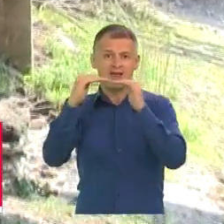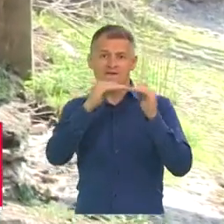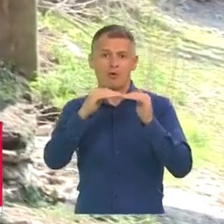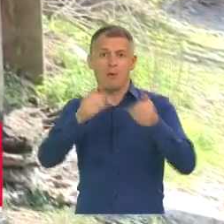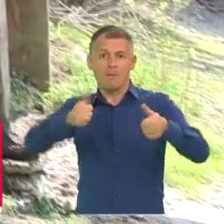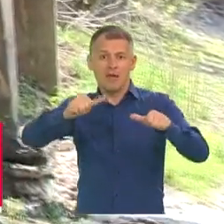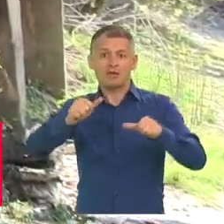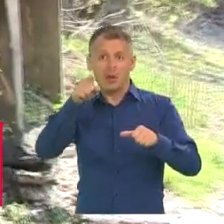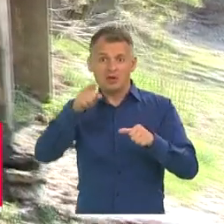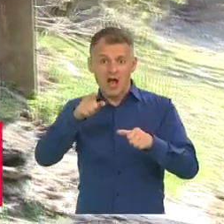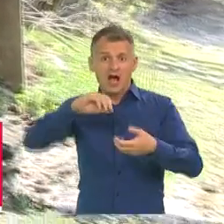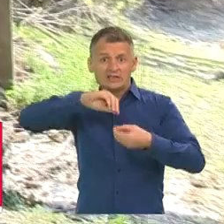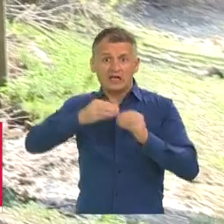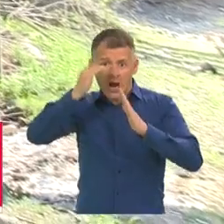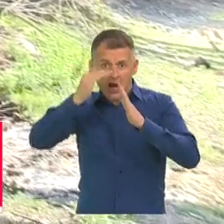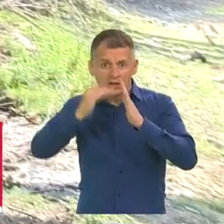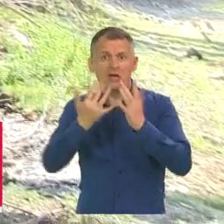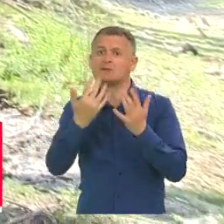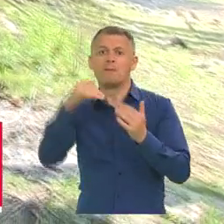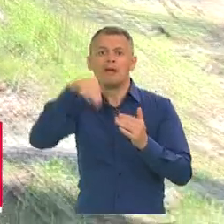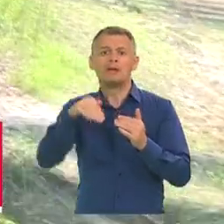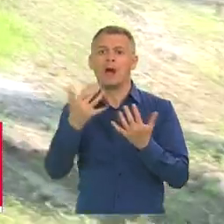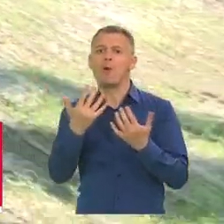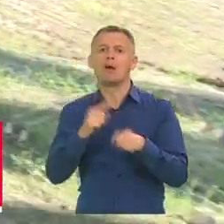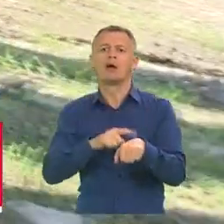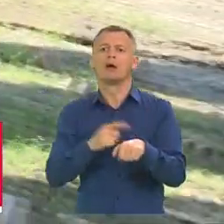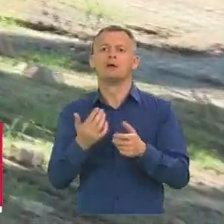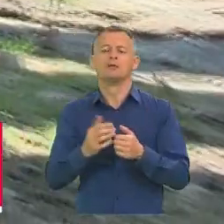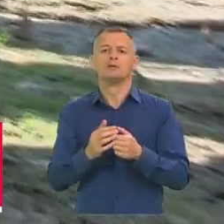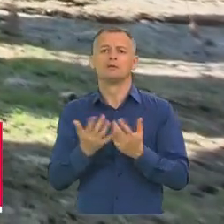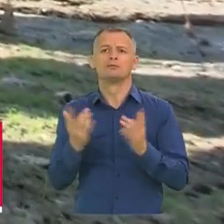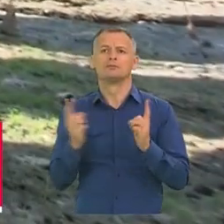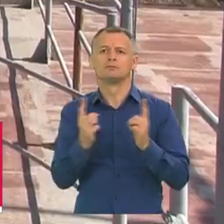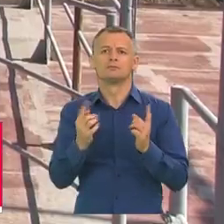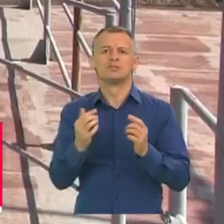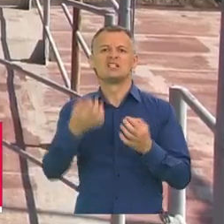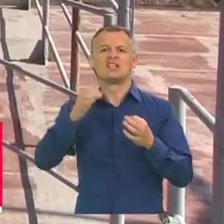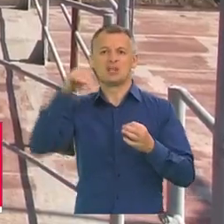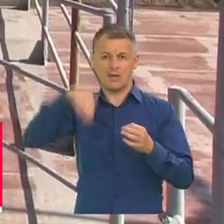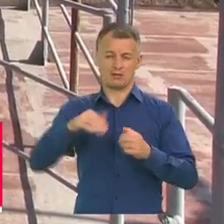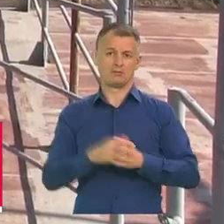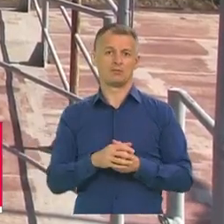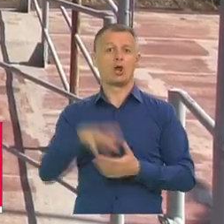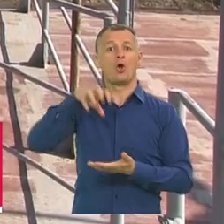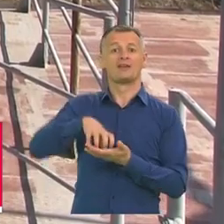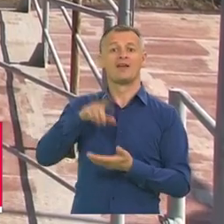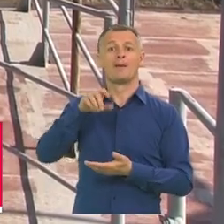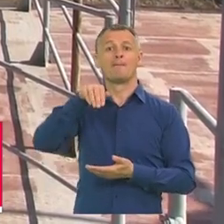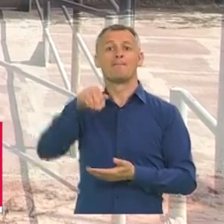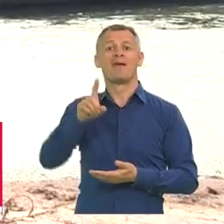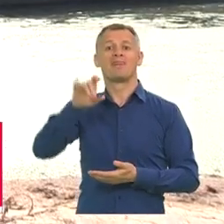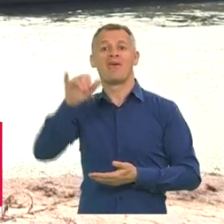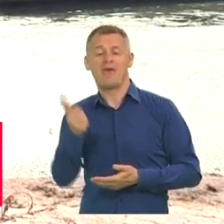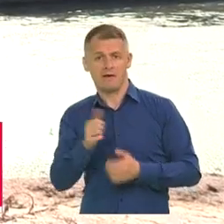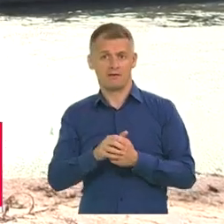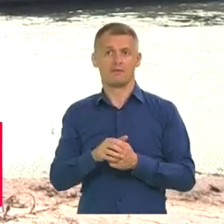Adică a secat vreo câți metri, aproximativ? S-a dus vreo 10 metri. În localitatea doljeană, Nedeia, una dintre